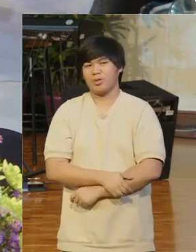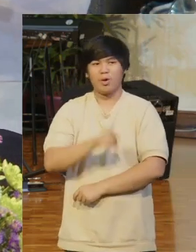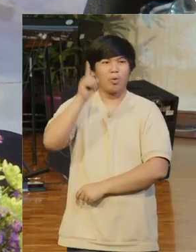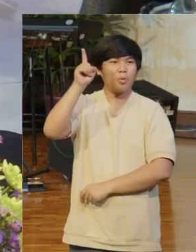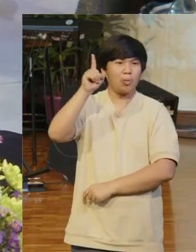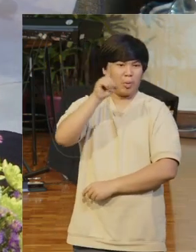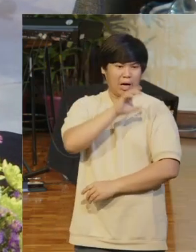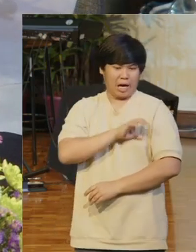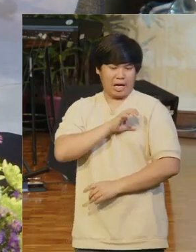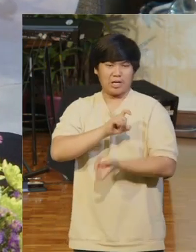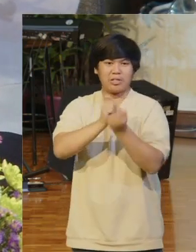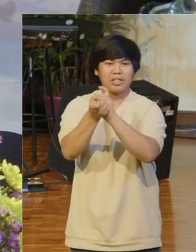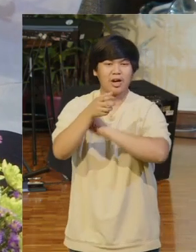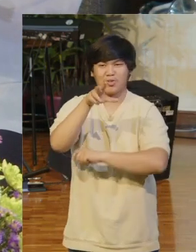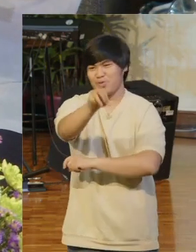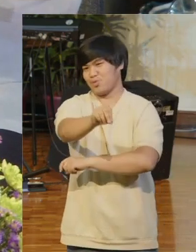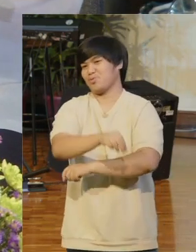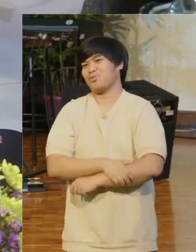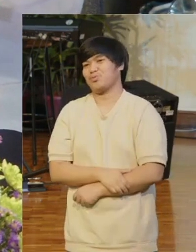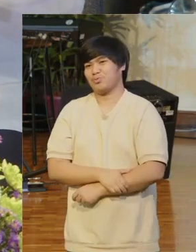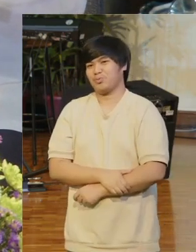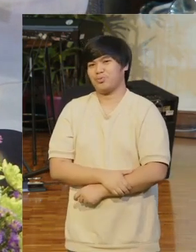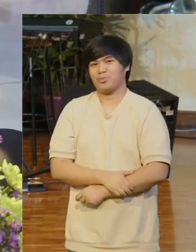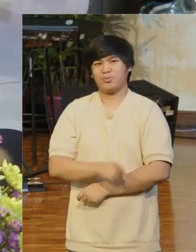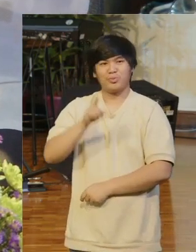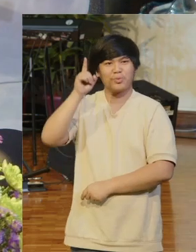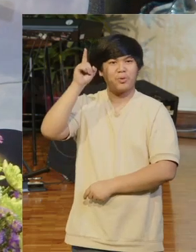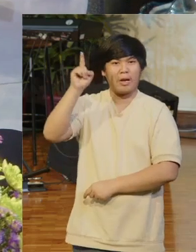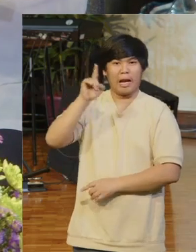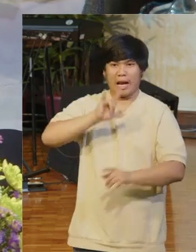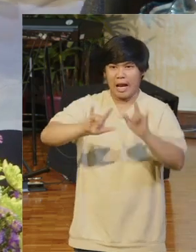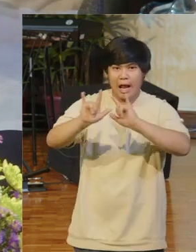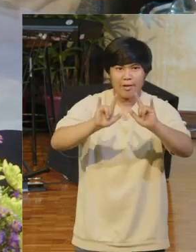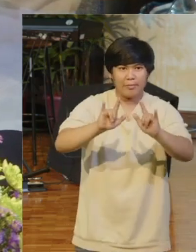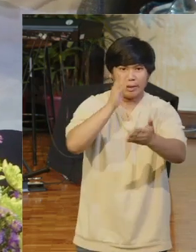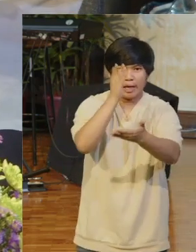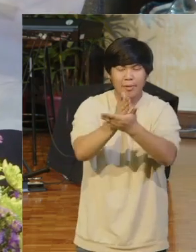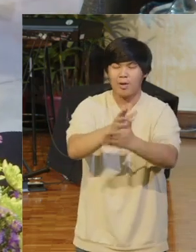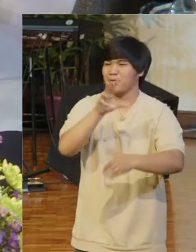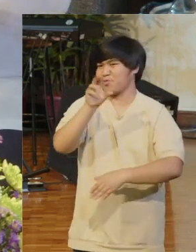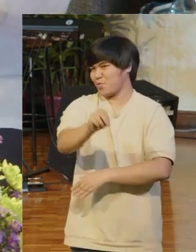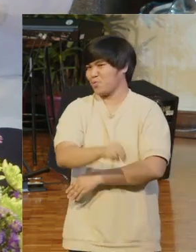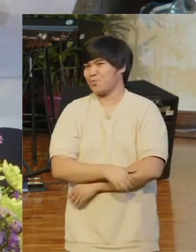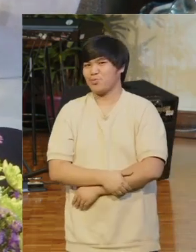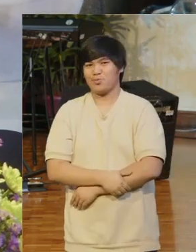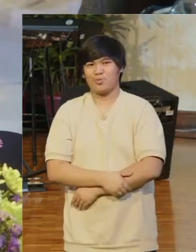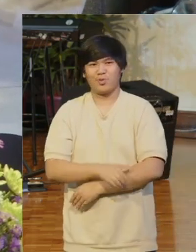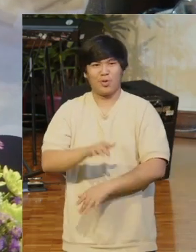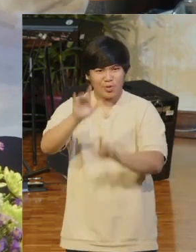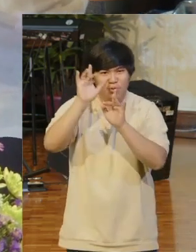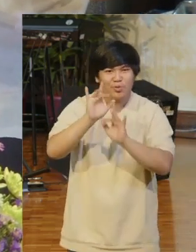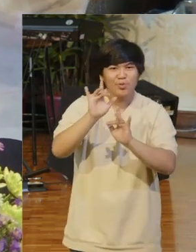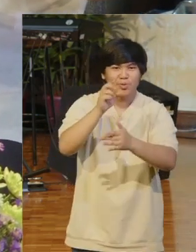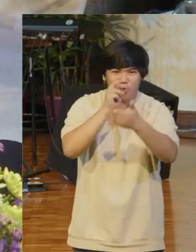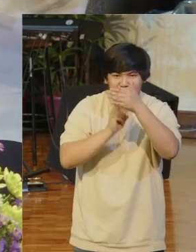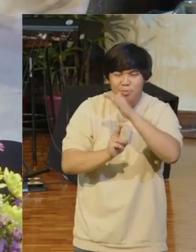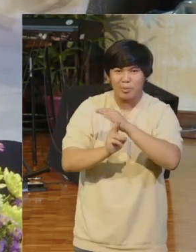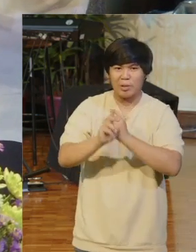Kanyang ugali. Hindi nagbabago ang Kanyang pag-ibig, kabutihan, kahabagan, kagandahang